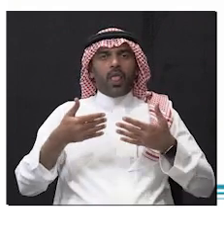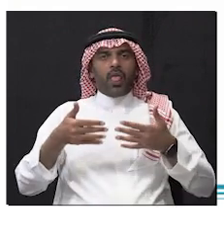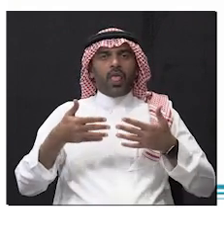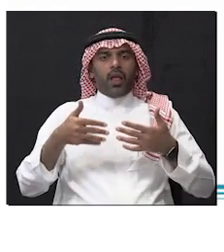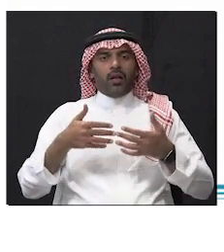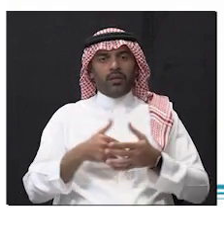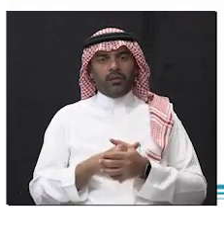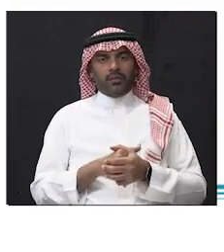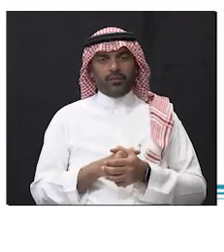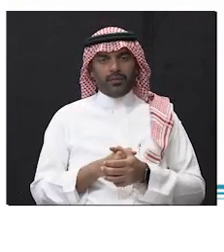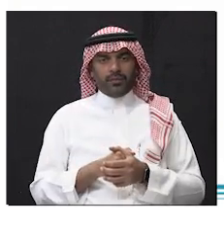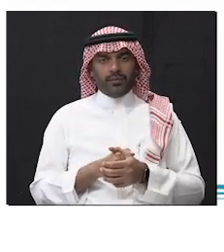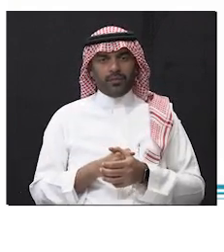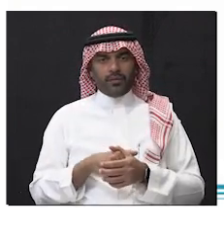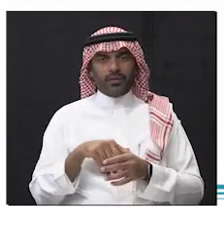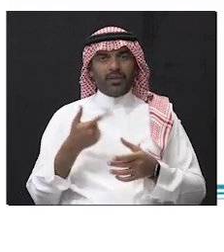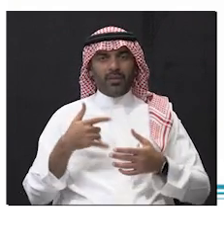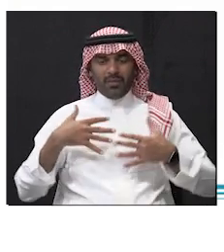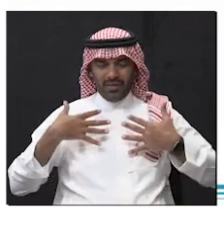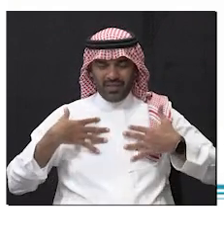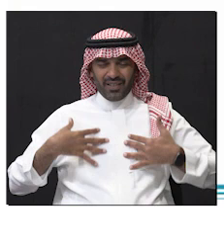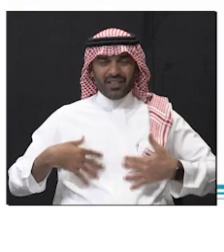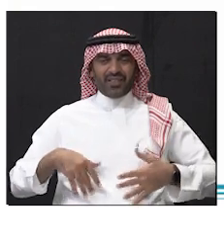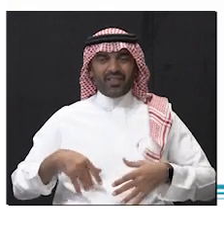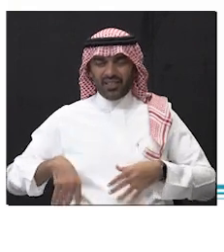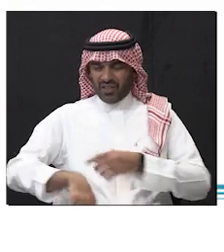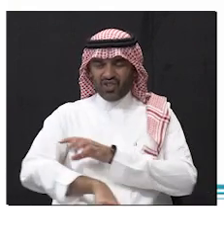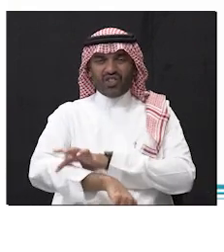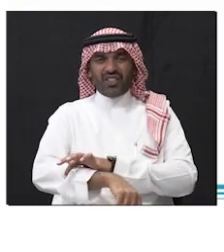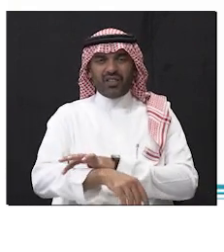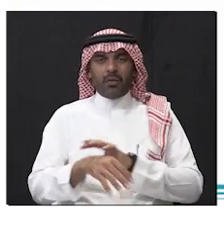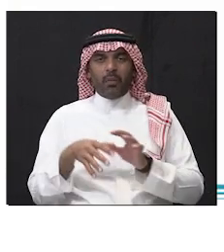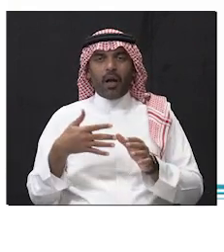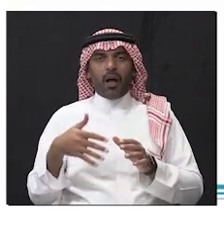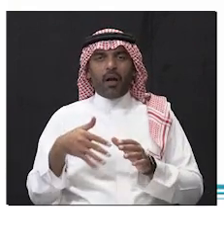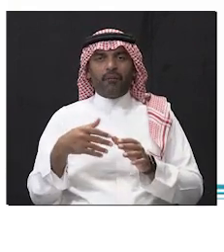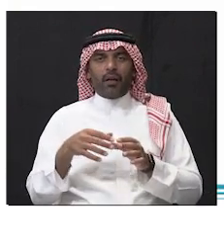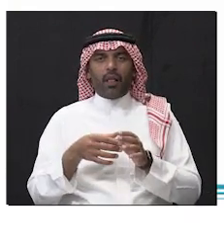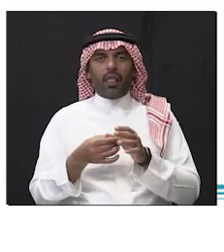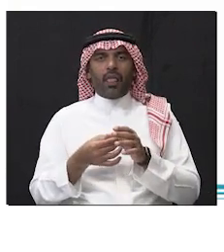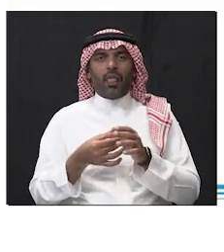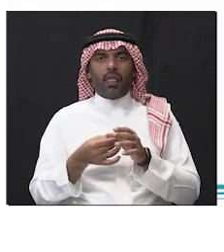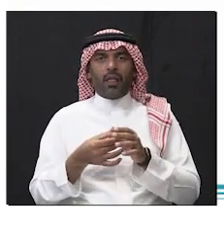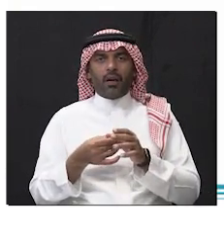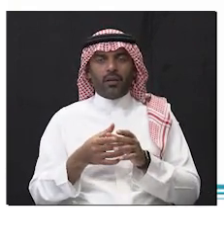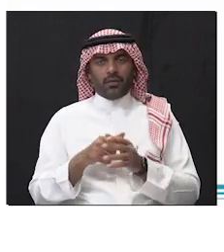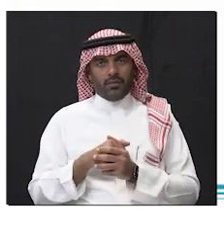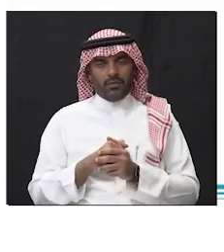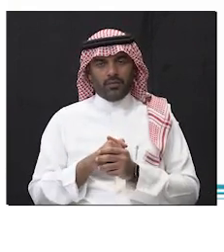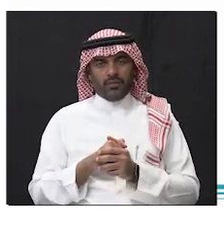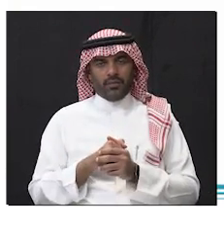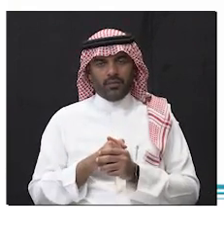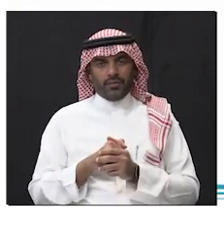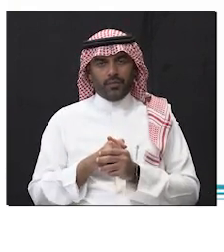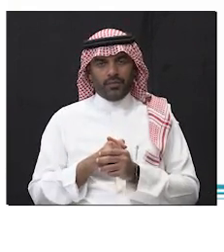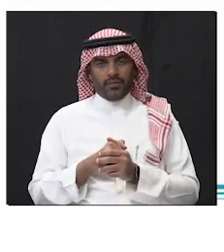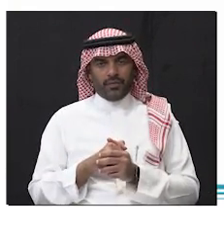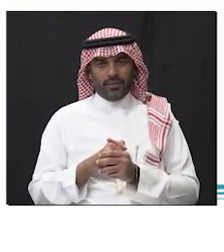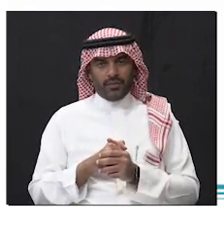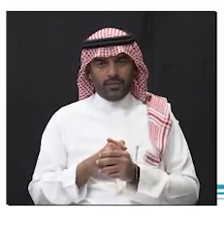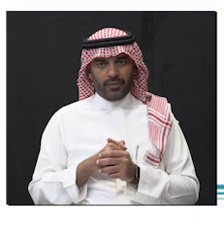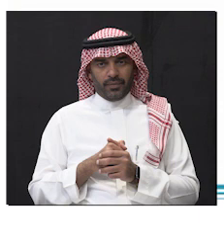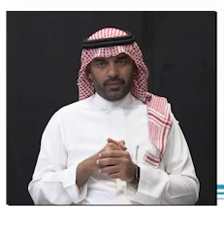أحسنتم، لأن أجسامها طرية، أجسامها رخوة طرية، أحسنتم. هل يوجد